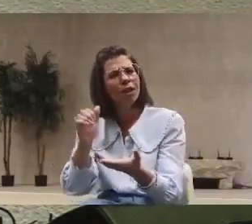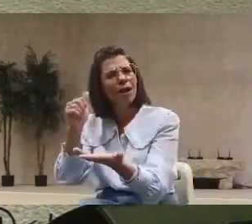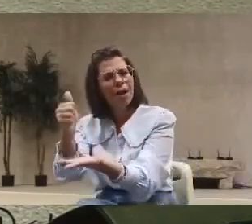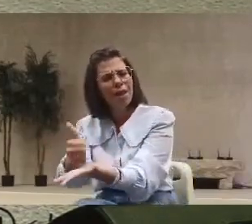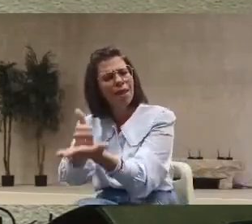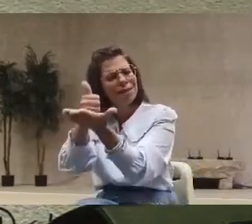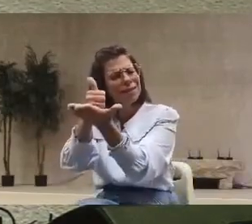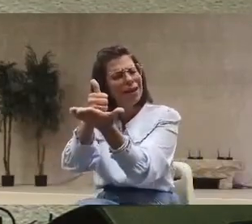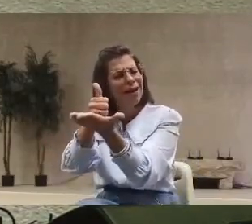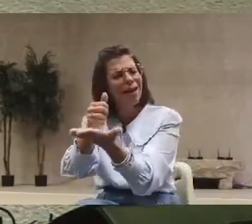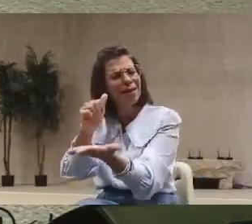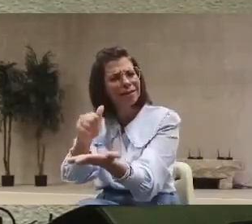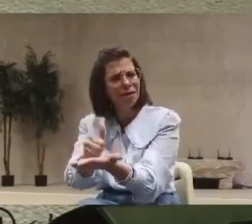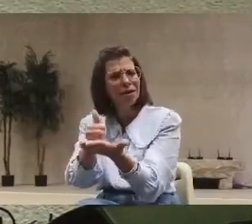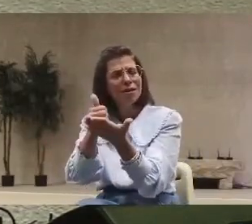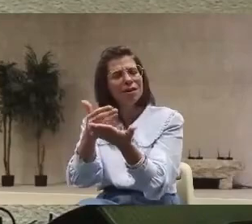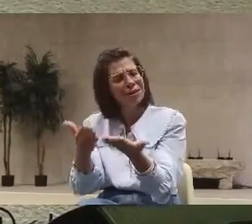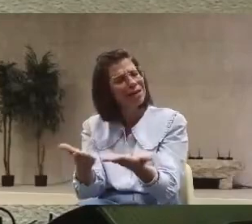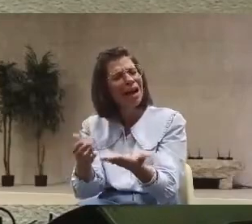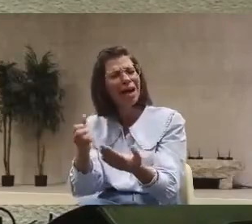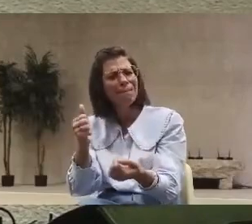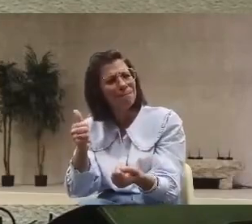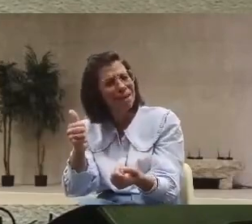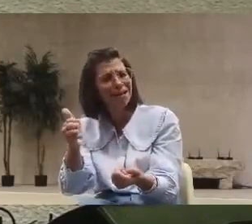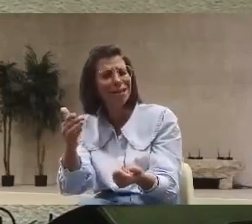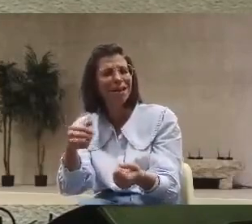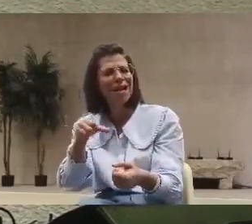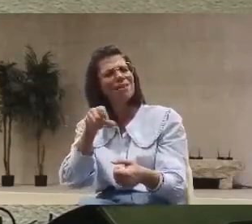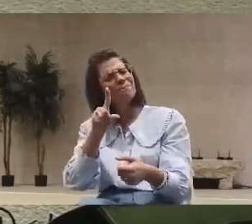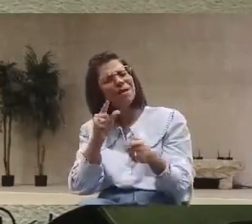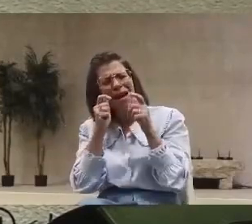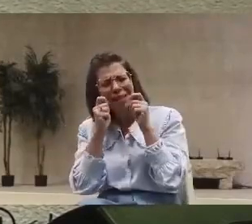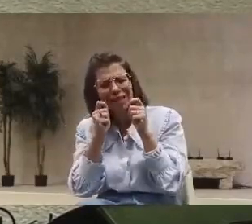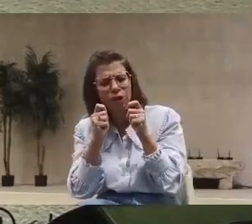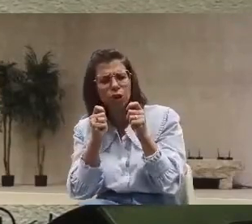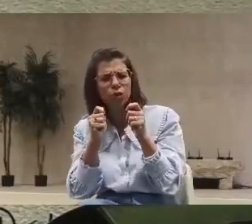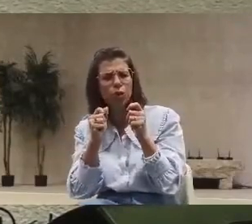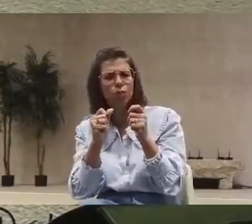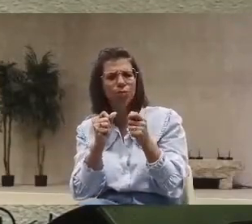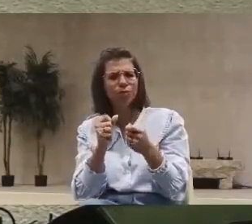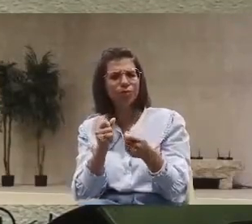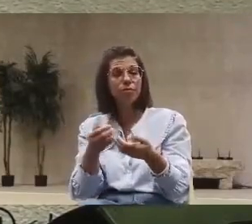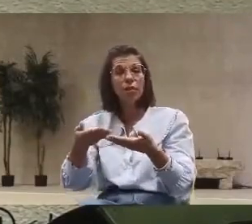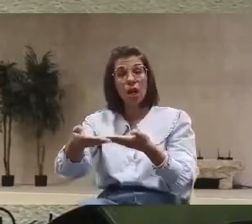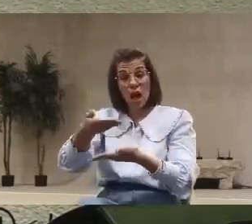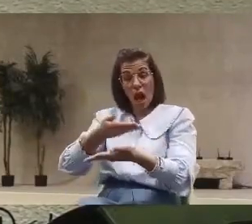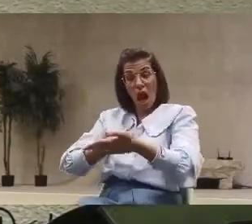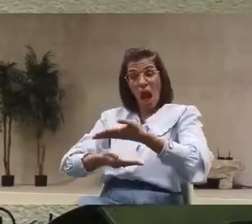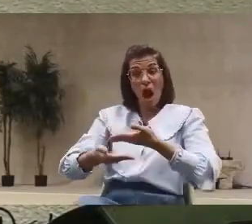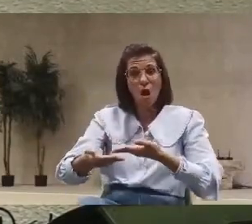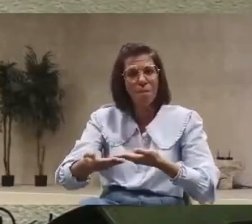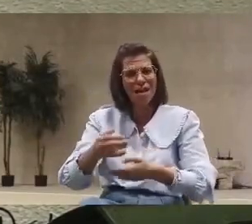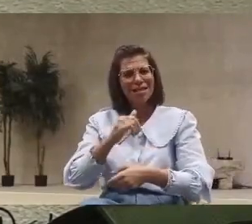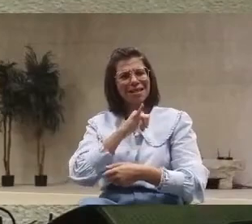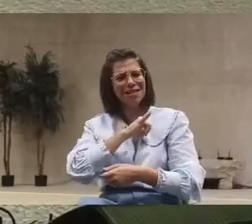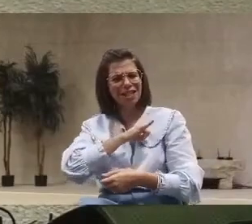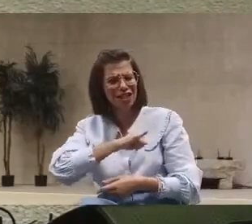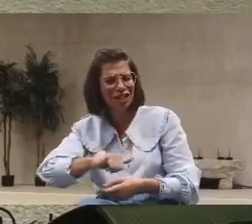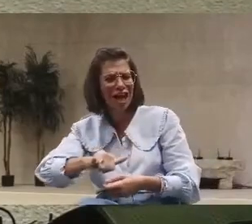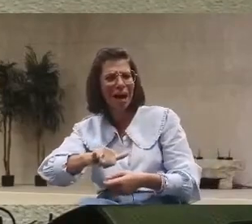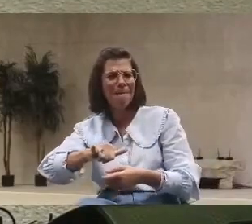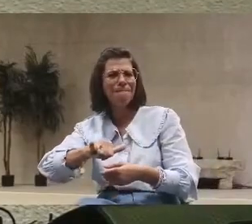j'aimerais vous dire même je me suis retrouvé je ne sais pas comment avec des serviteurs de Dieu dans une espèce de formation à la psychologie